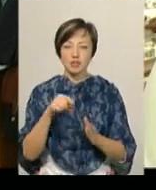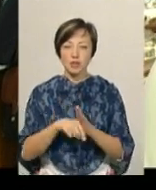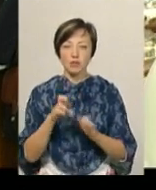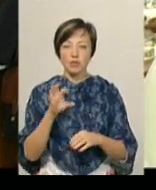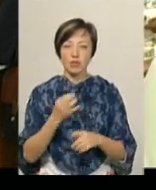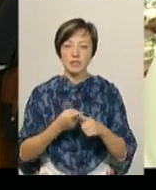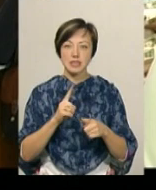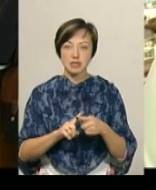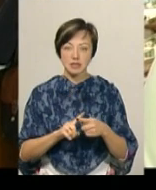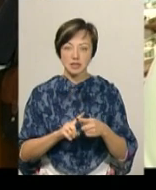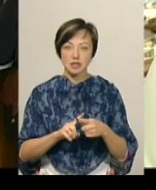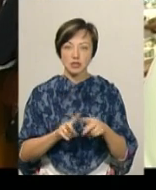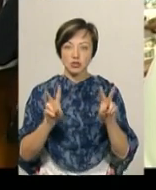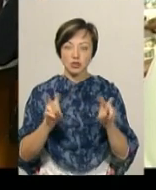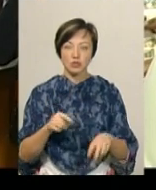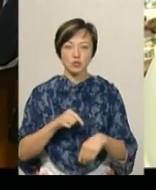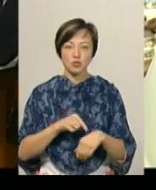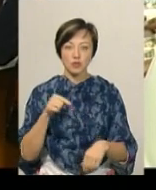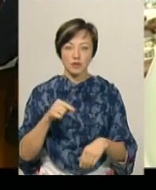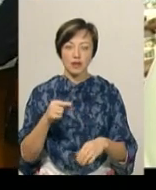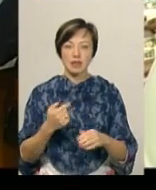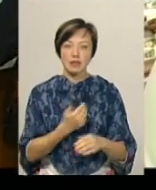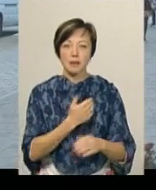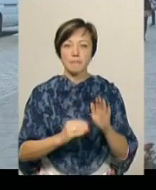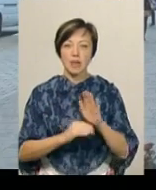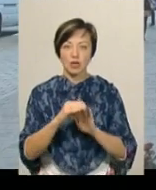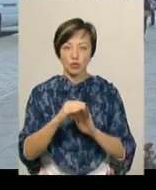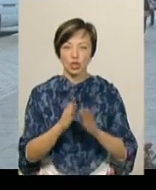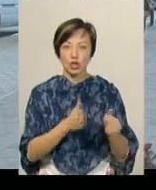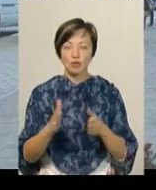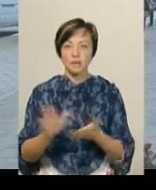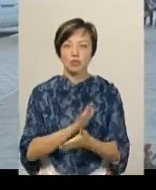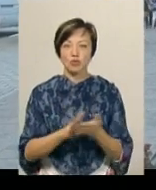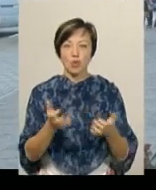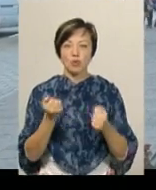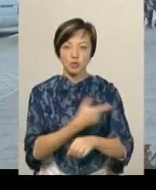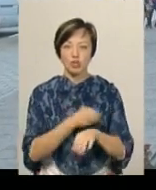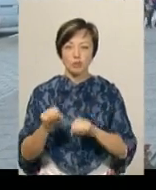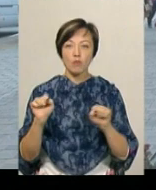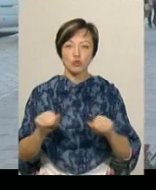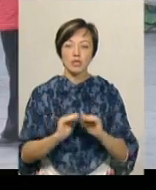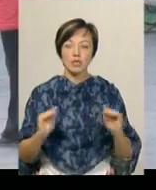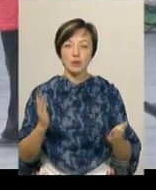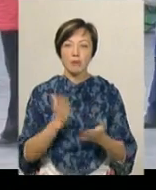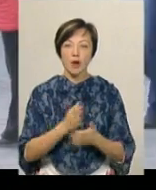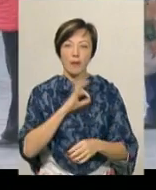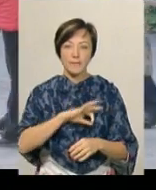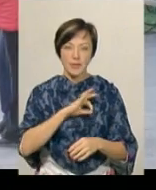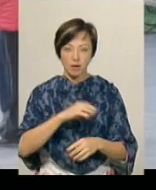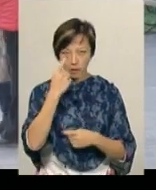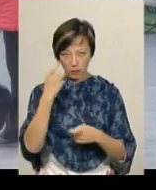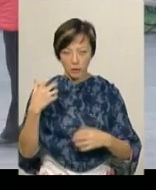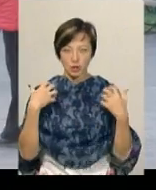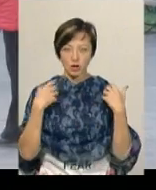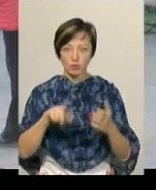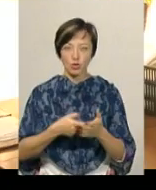ці штами чутливі на температурний режим. Безкоштовно отримати щеплення зможуть діти, які мають пільги, повідомив